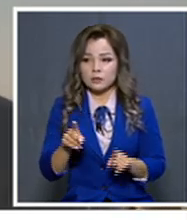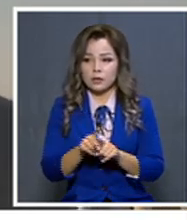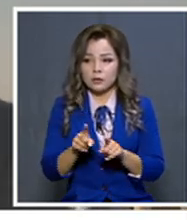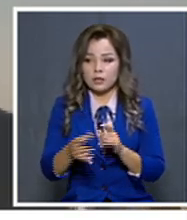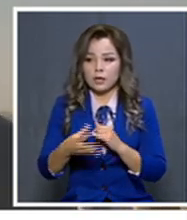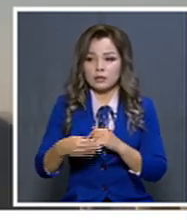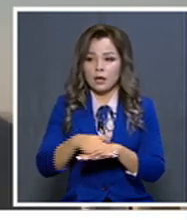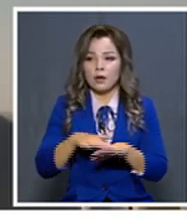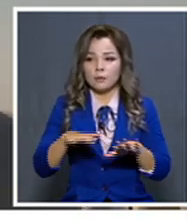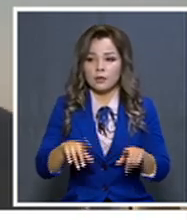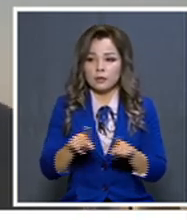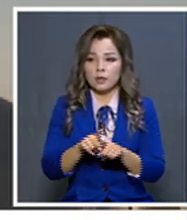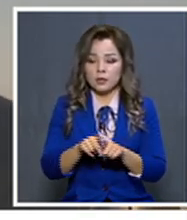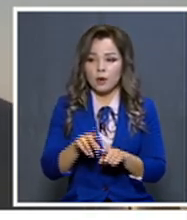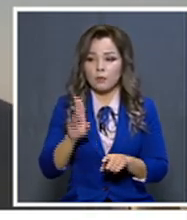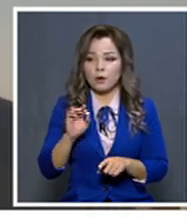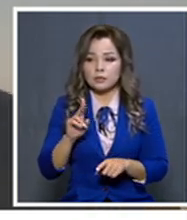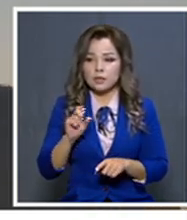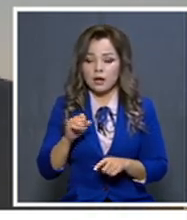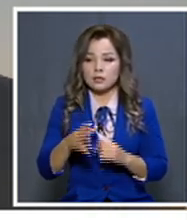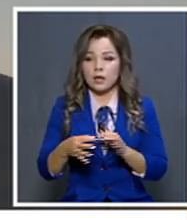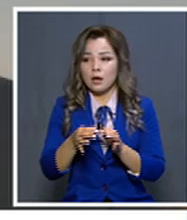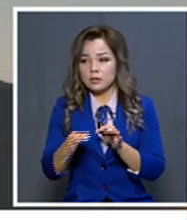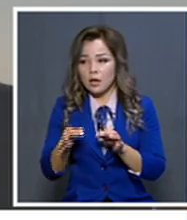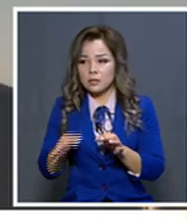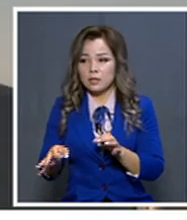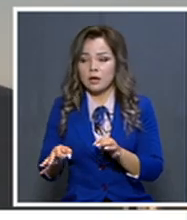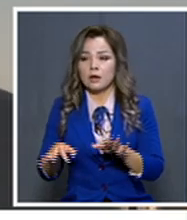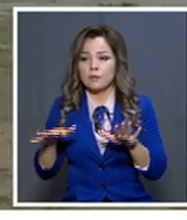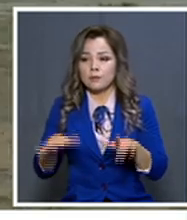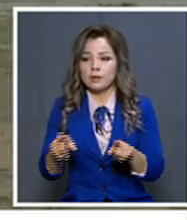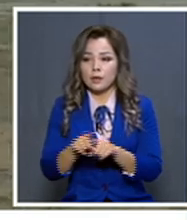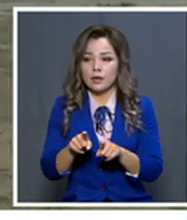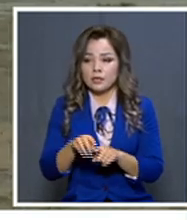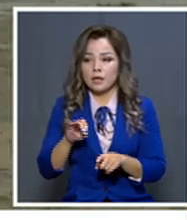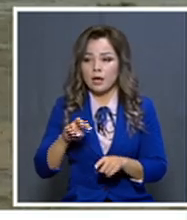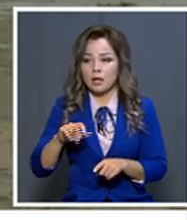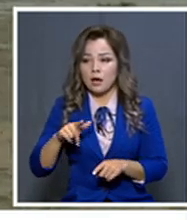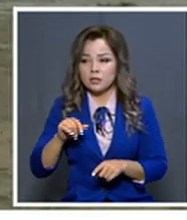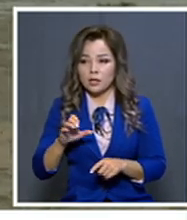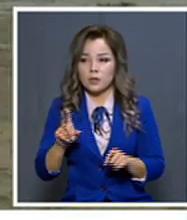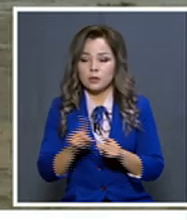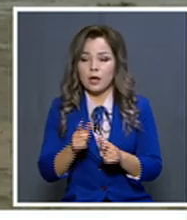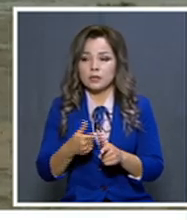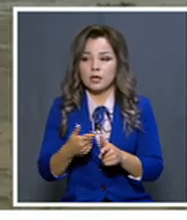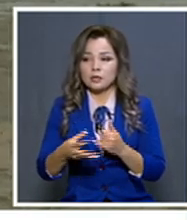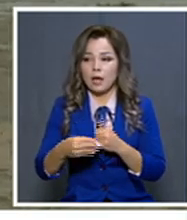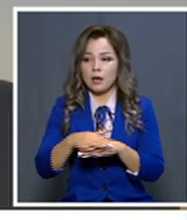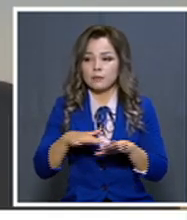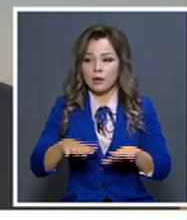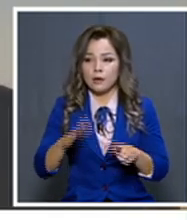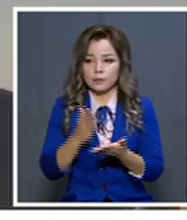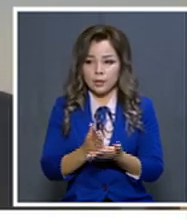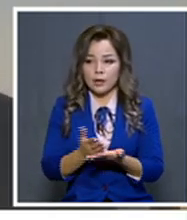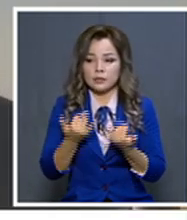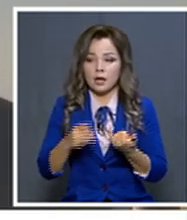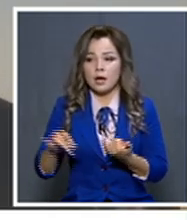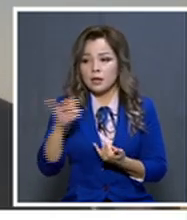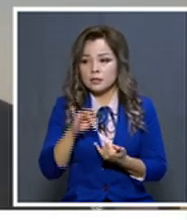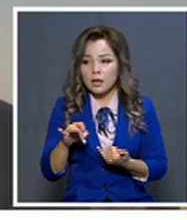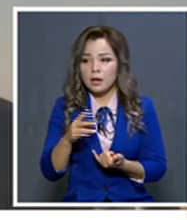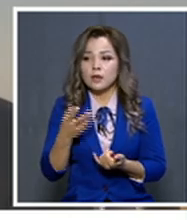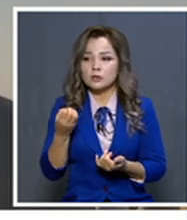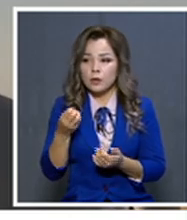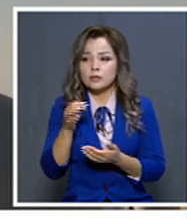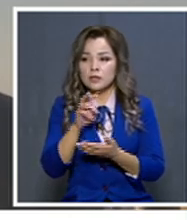жерлер. Тапына Боқсақтың бойы Жаңбыршының ұлы Телағыс деген батырдың мекендеген жері. Бұның барлығы жағы тарих қаза